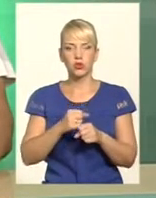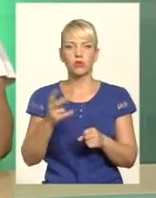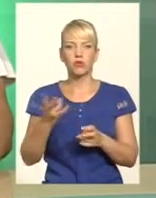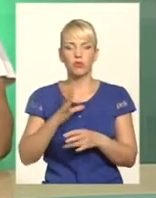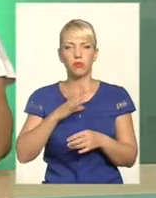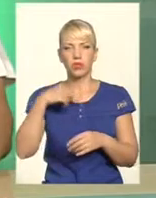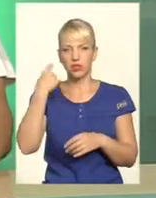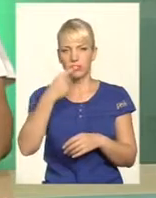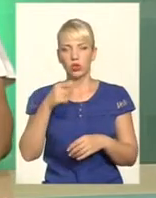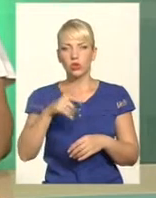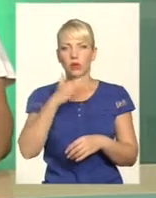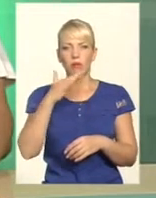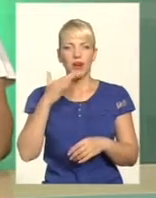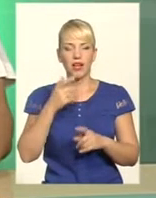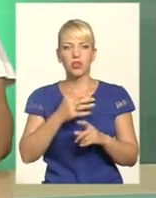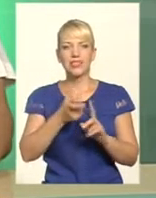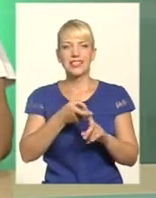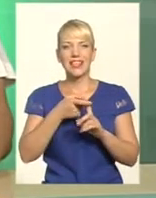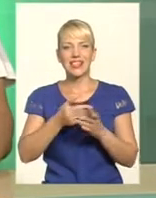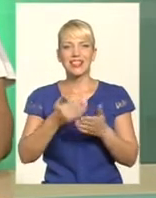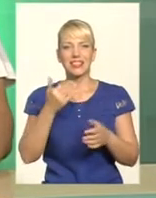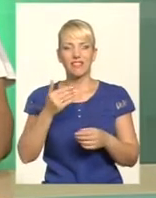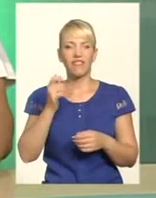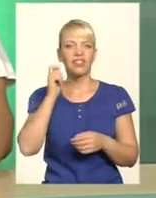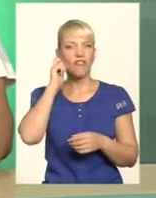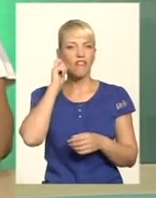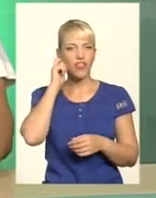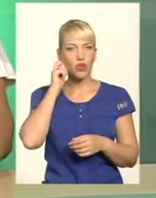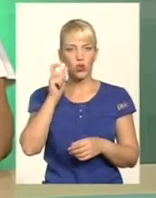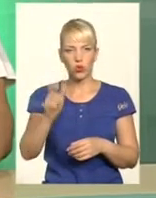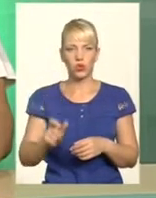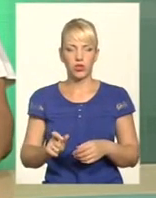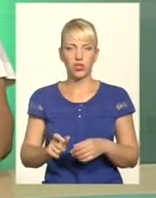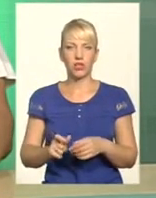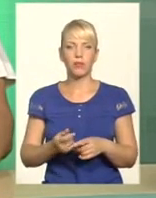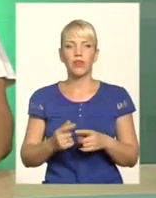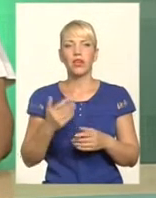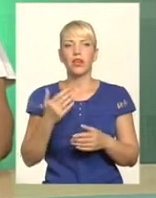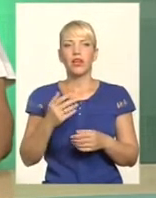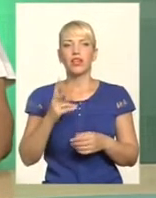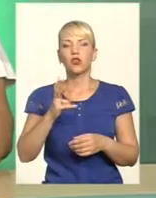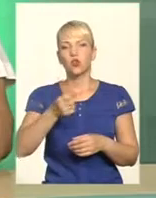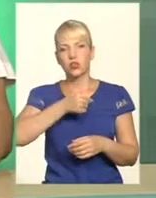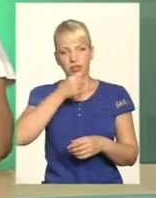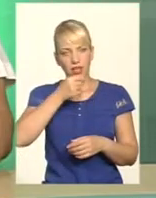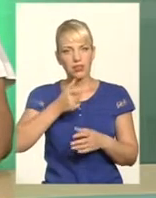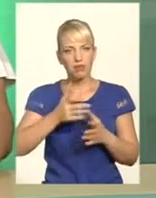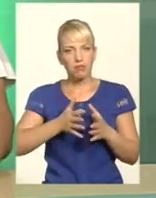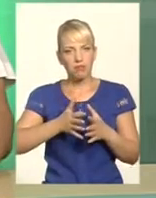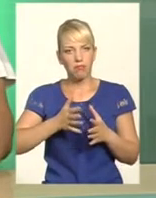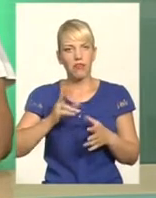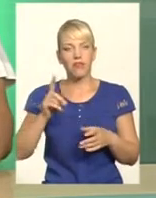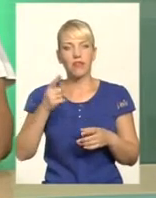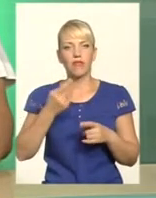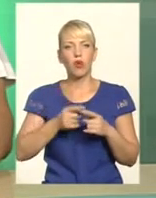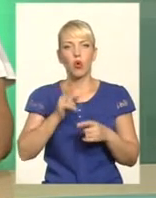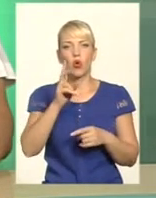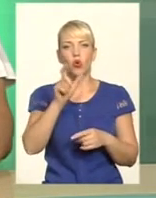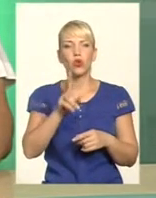від віку людина. Стара людина старша, вона вже більш-менш характер сформований. Від тих умов, в яких вона виростала, в яких вона знаходилася,